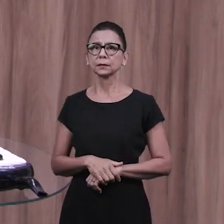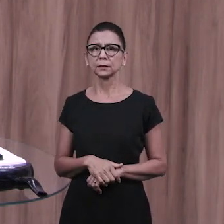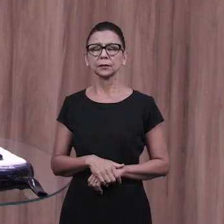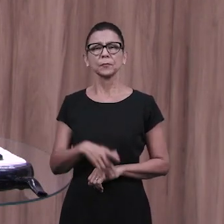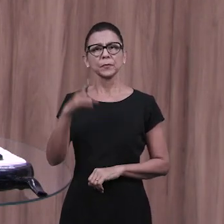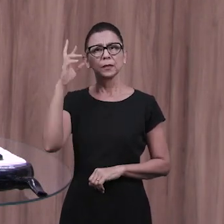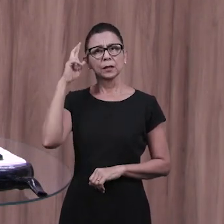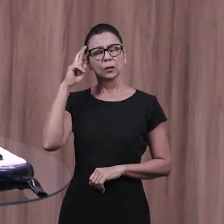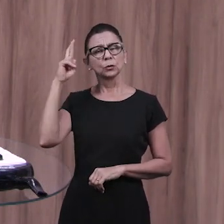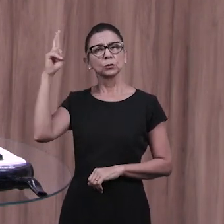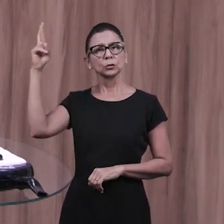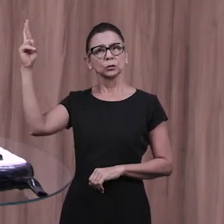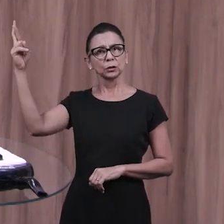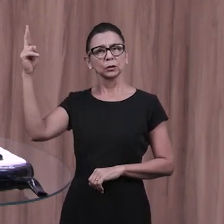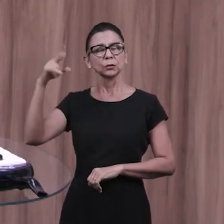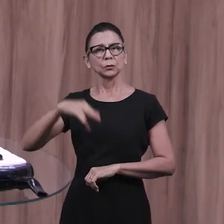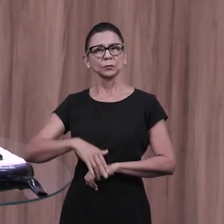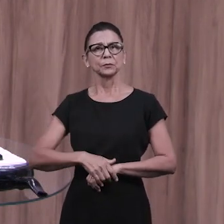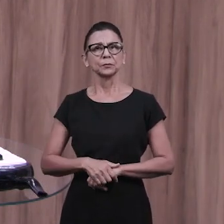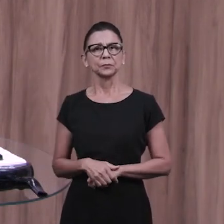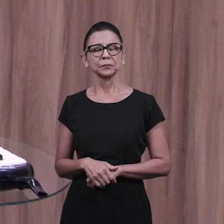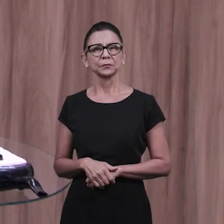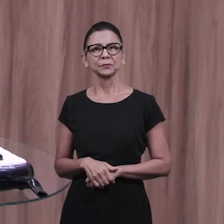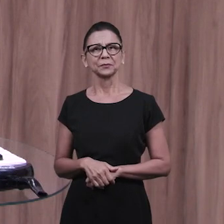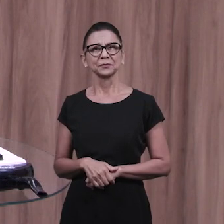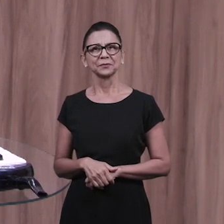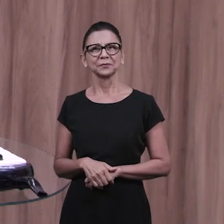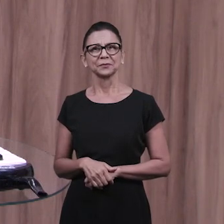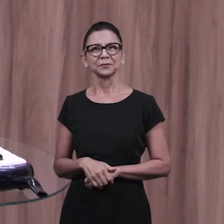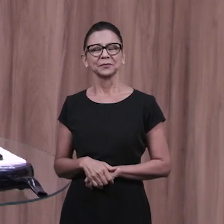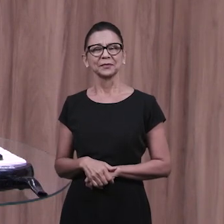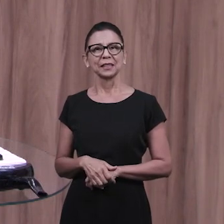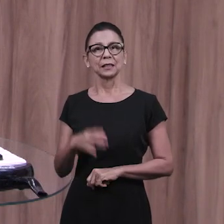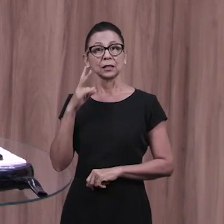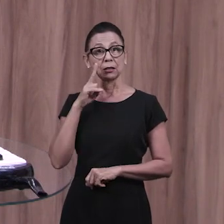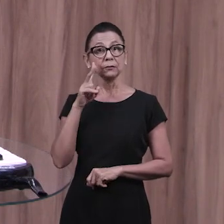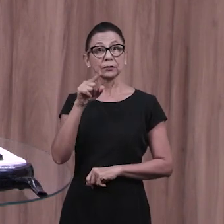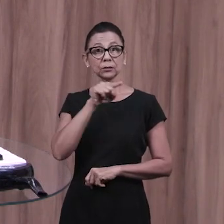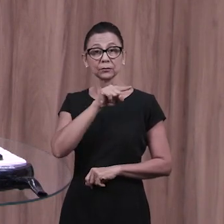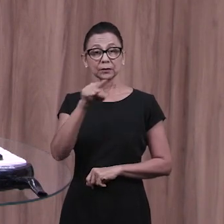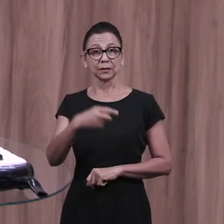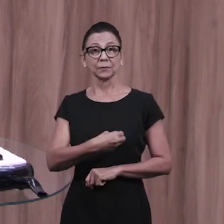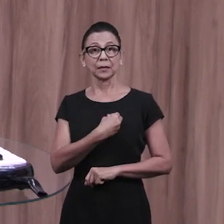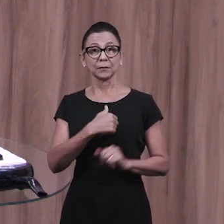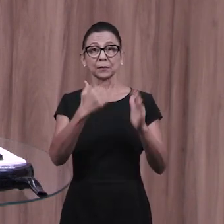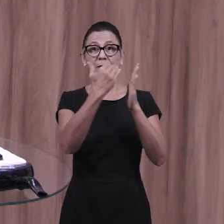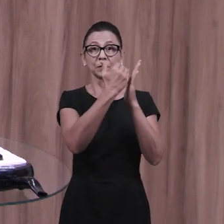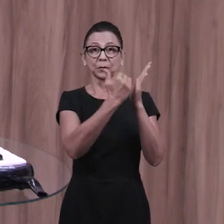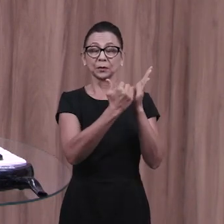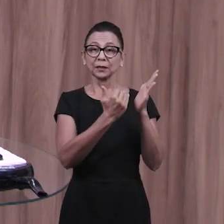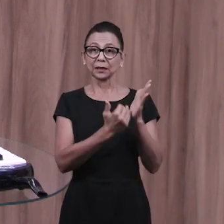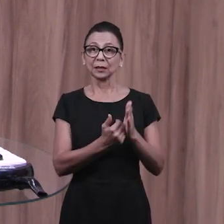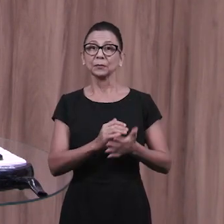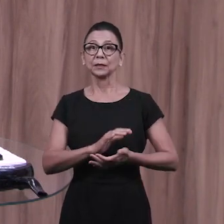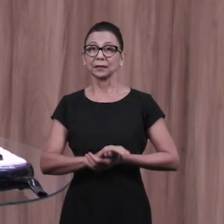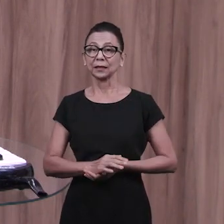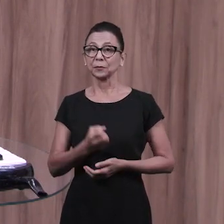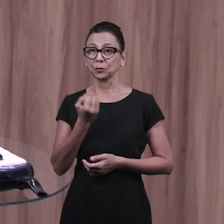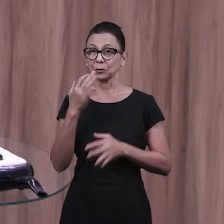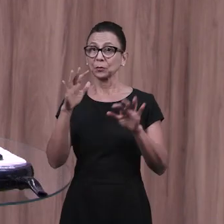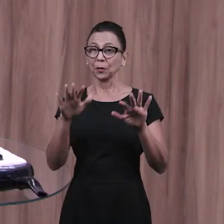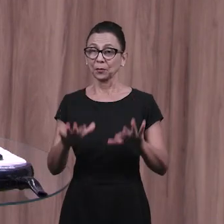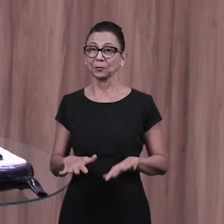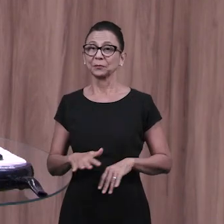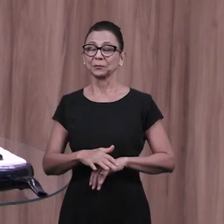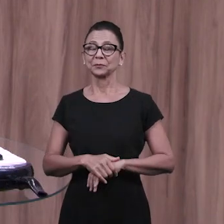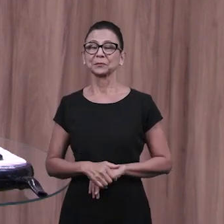votre participation dans toutes les programmations. Et cela est une grande bénédiction. Et dans ce volet, ce n'est pas différent.